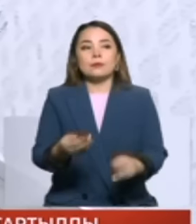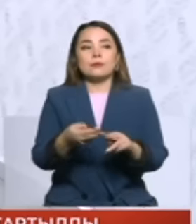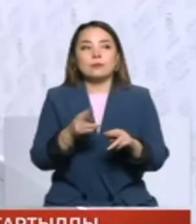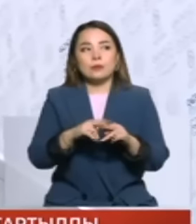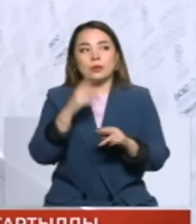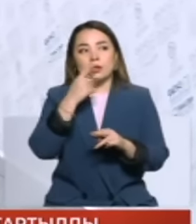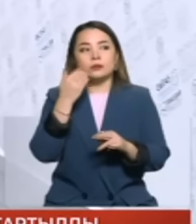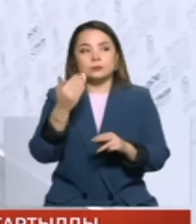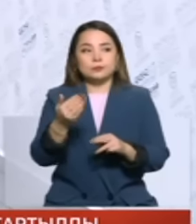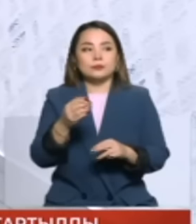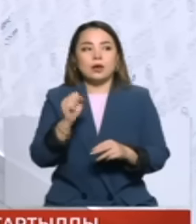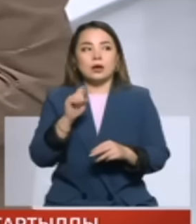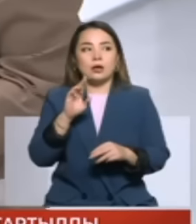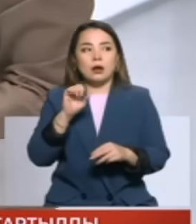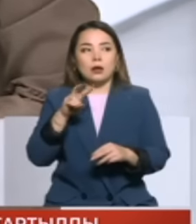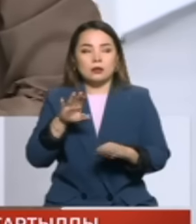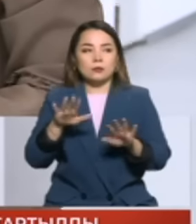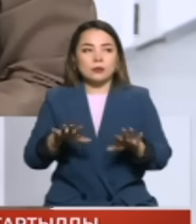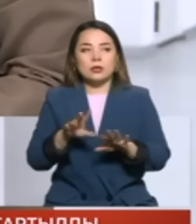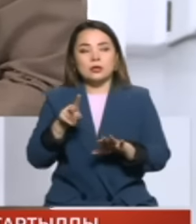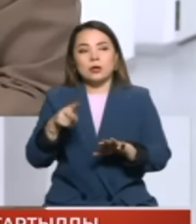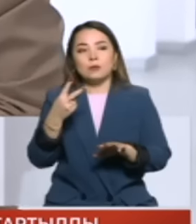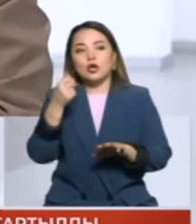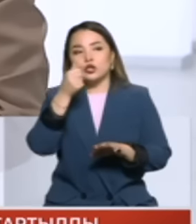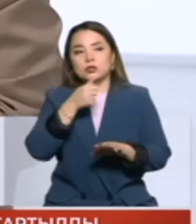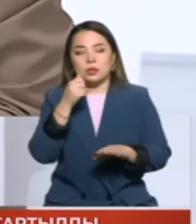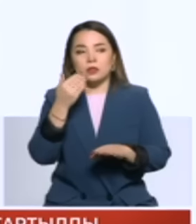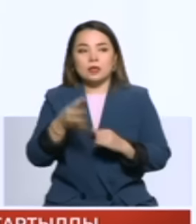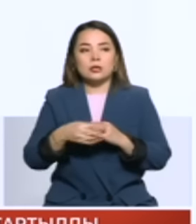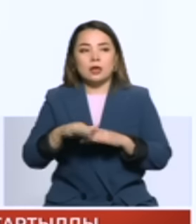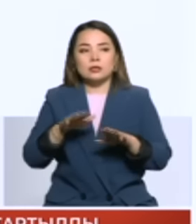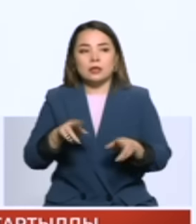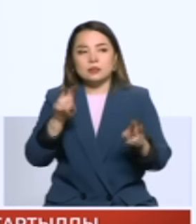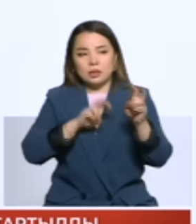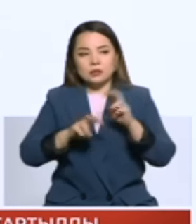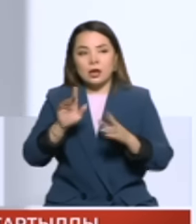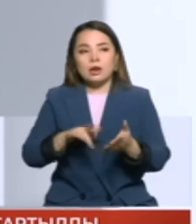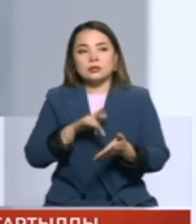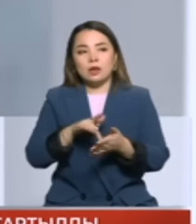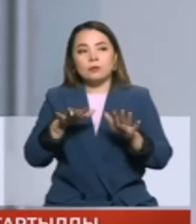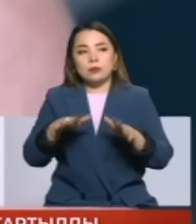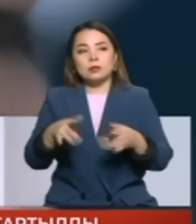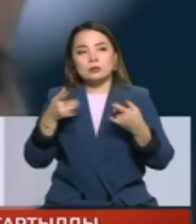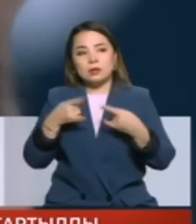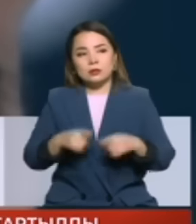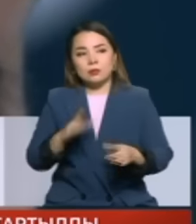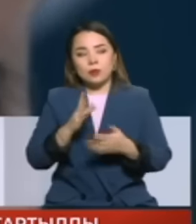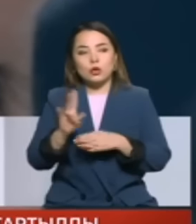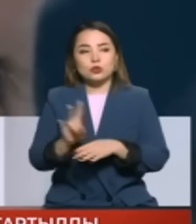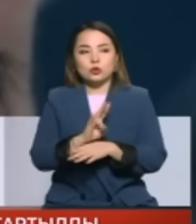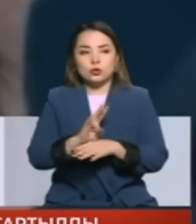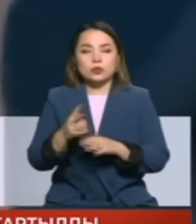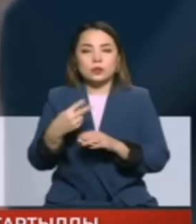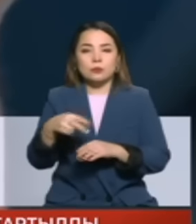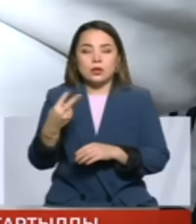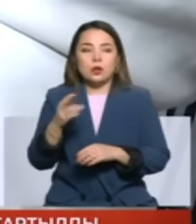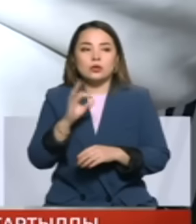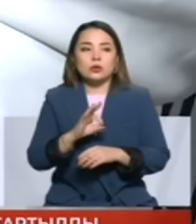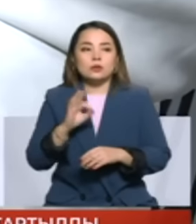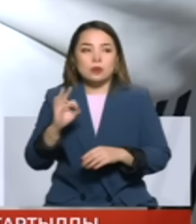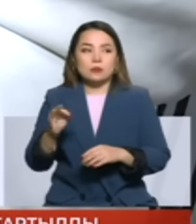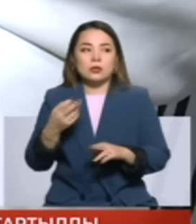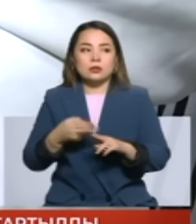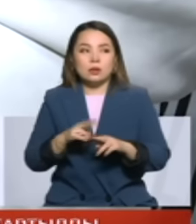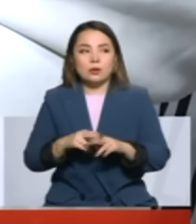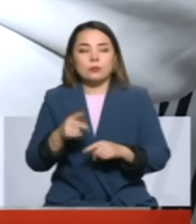Болжамдана арқалықтың тумасы емес, бірақ сол 2002 жылы өңірге танысын іздеп барып, сол қалада босанып қалған. Тіпті түнгі 22:00-ге дейін